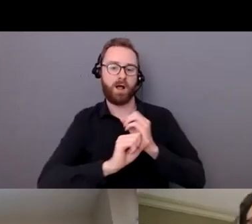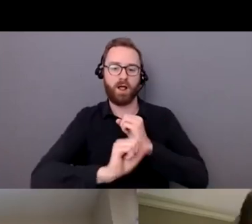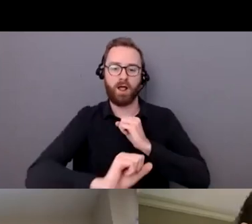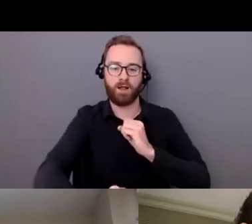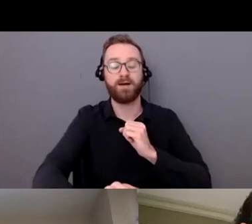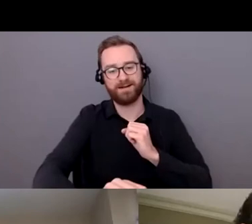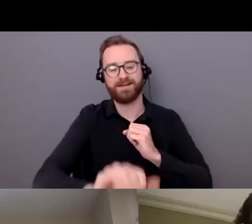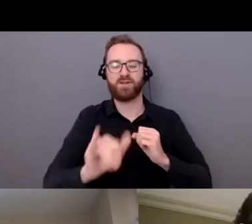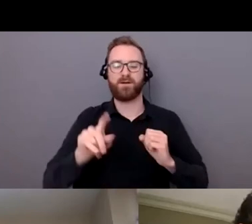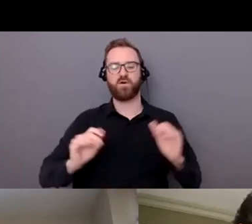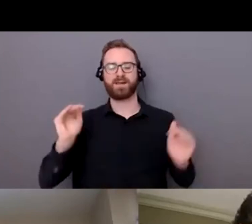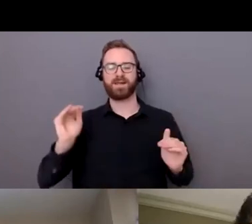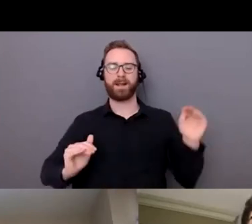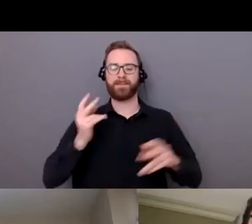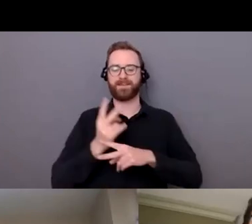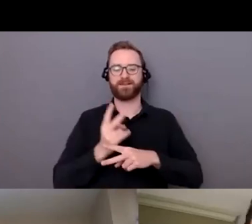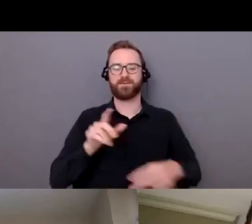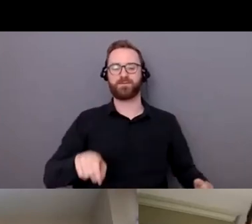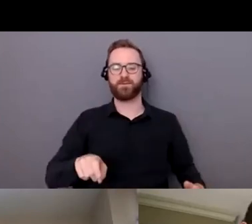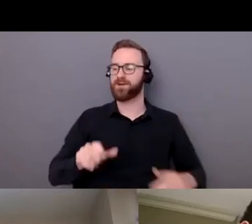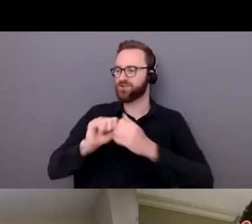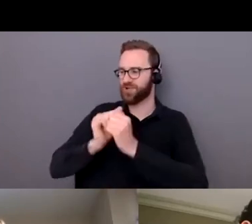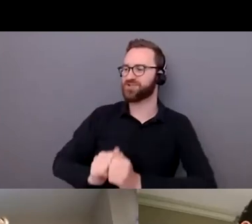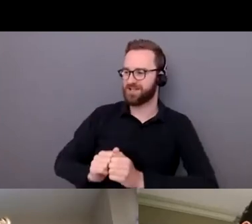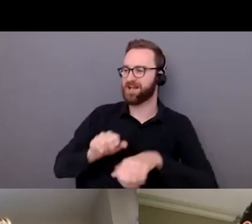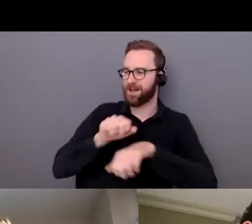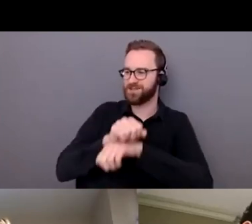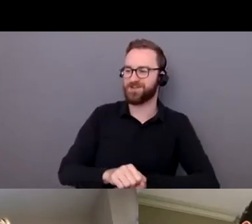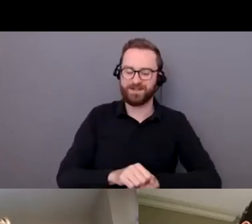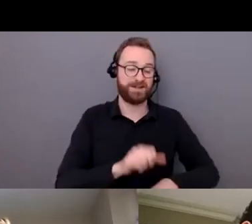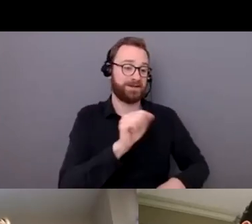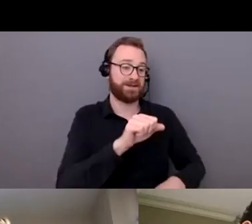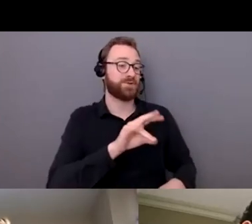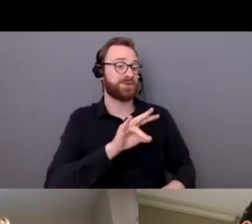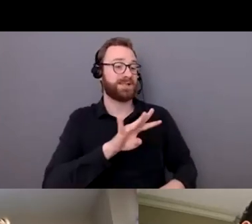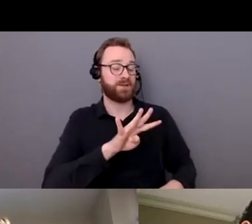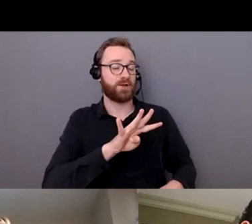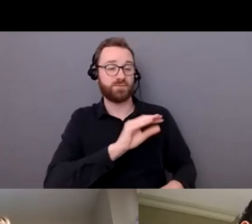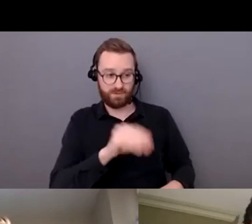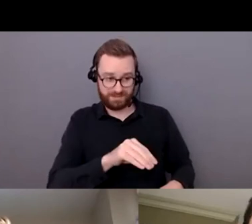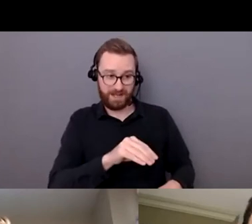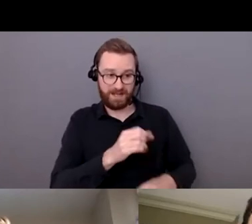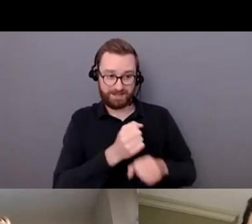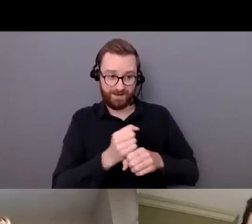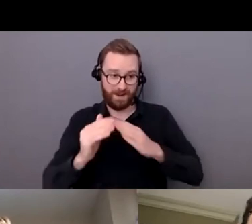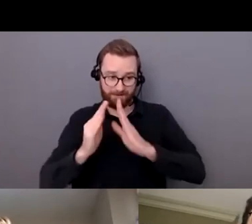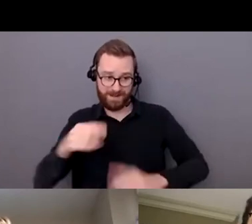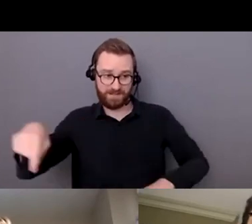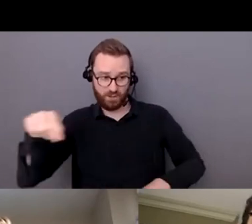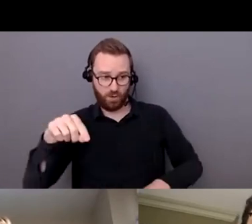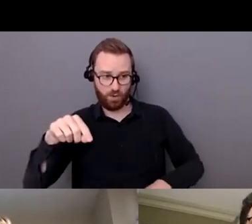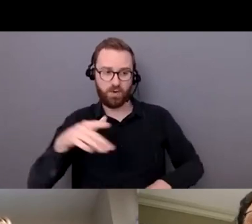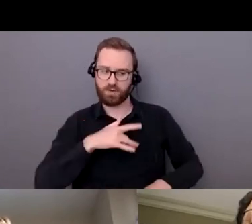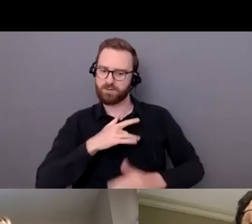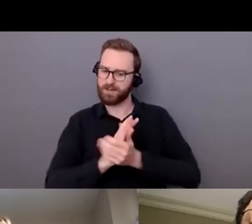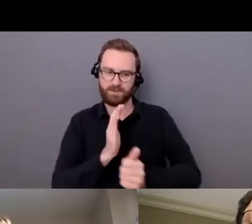Ça. cet équilibre-là. Changer des Mais habitudes. Pascal, 74% des télétravailleurs ont observé une productivité égale ou